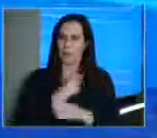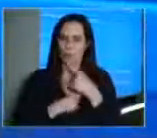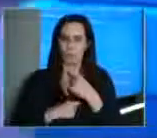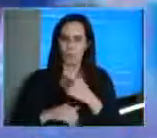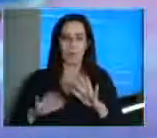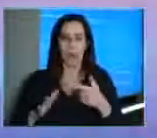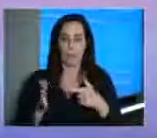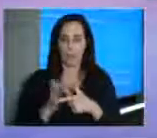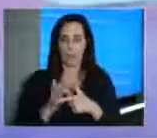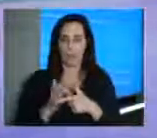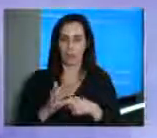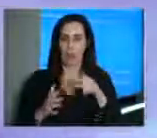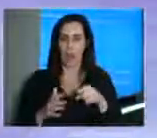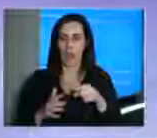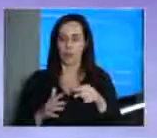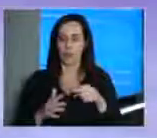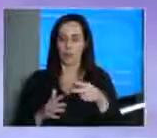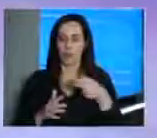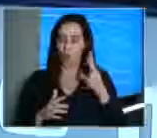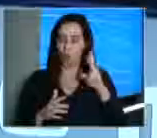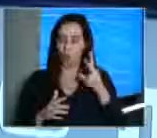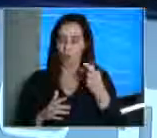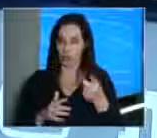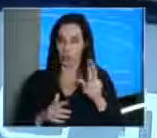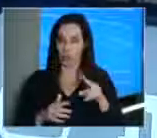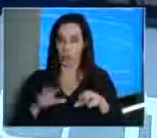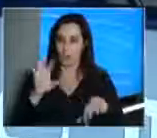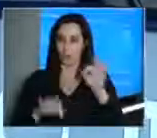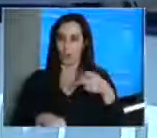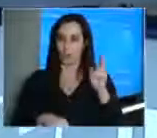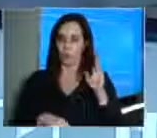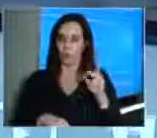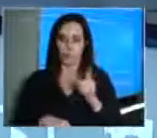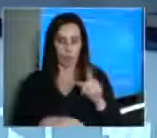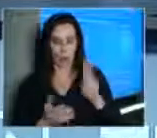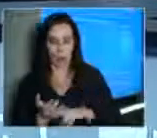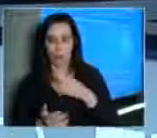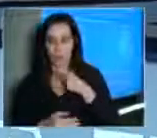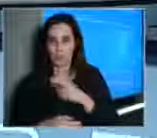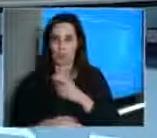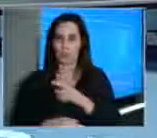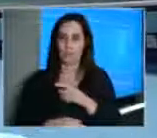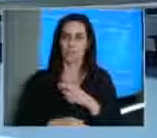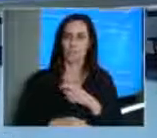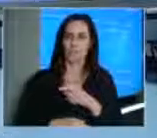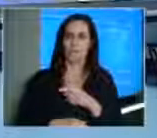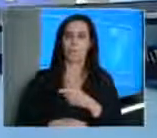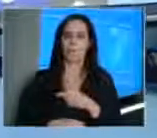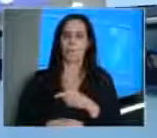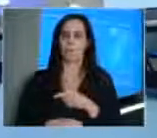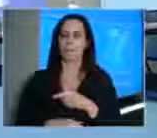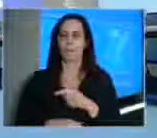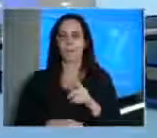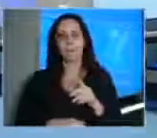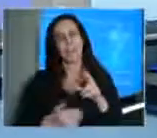שאומרת שככל שאתה במעמד סוציו-אקונומי גבוה יותר, אתה מצביע יותר. זה לא נכון? בישראל, בבחירות לכנסת